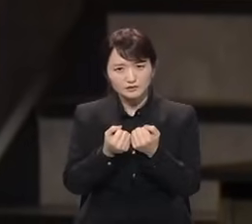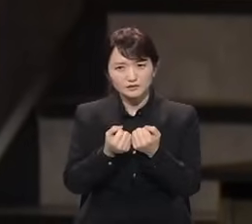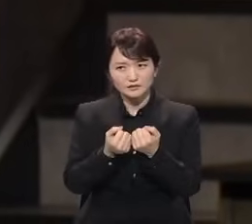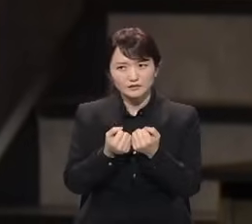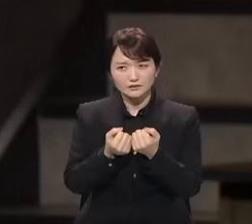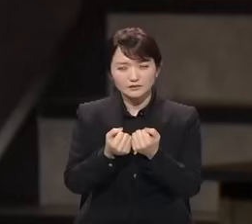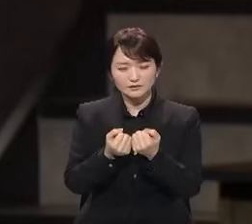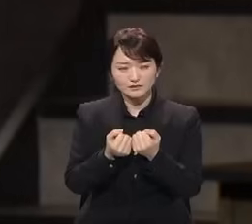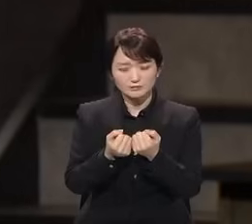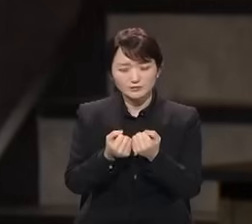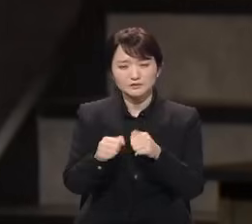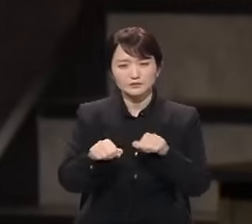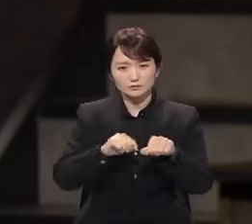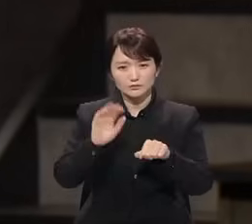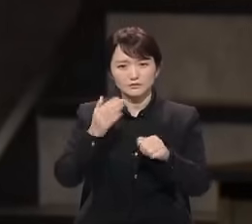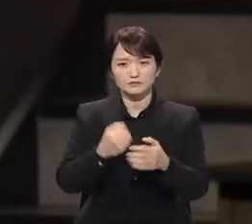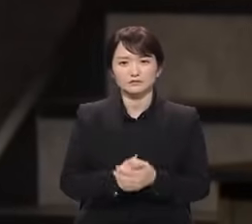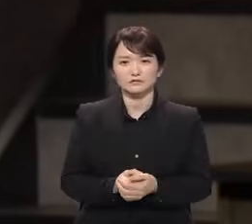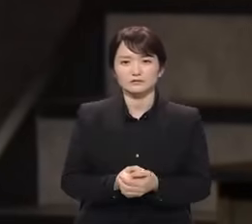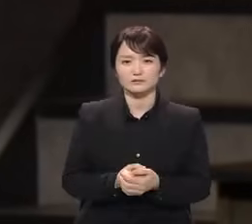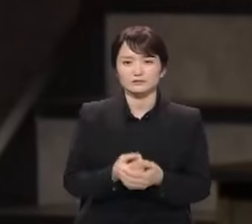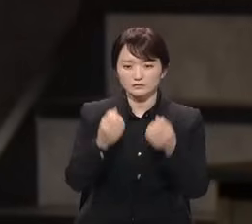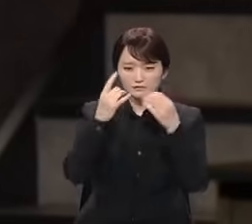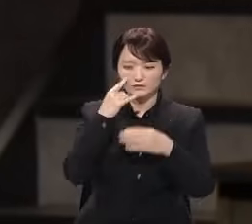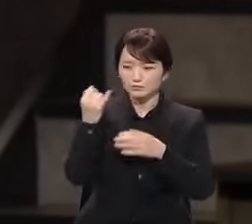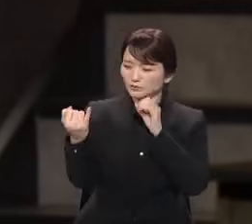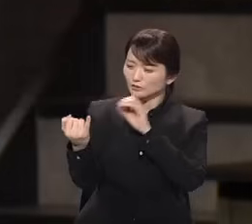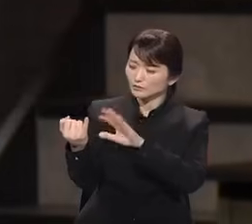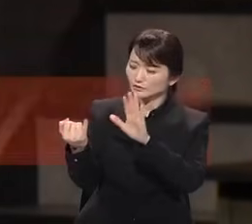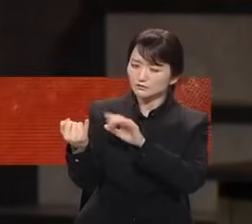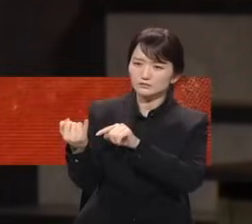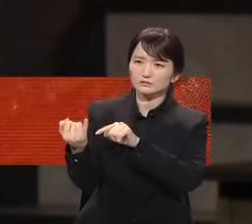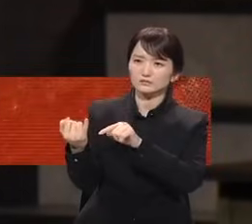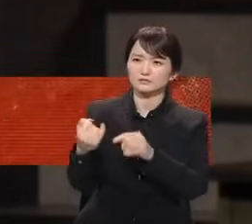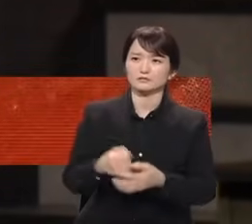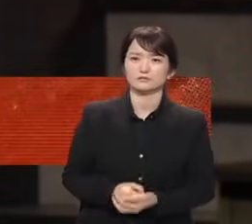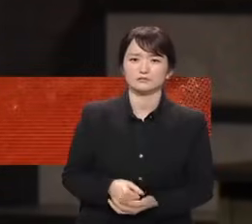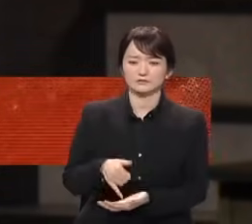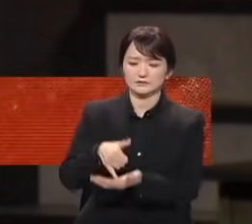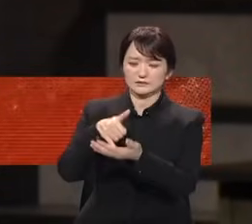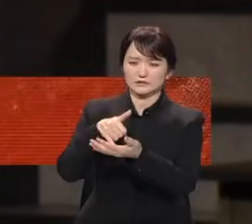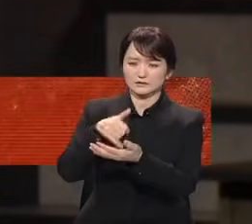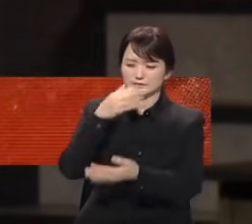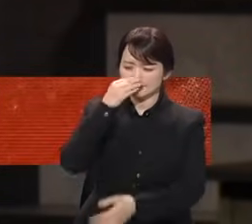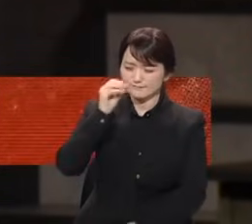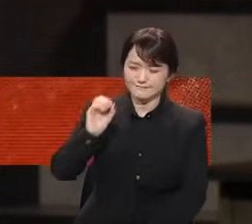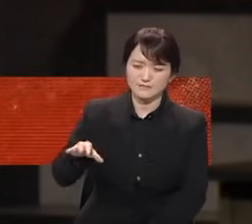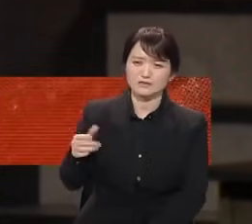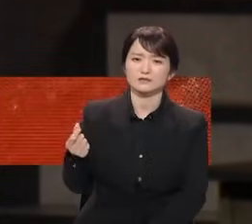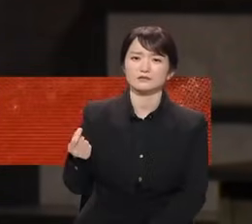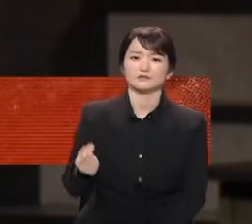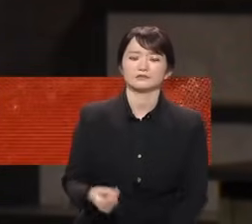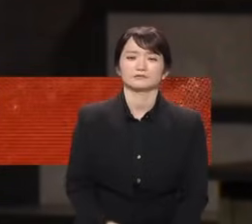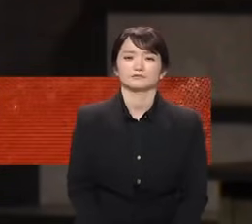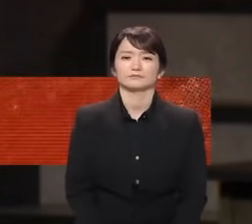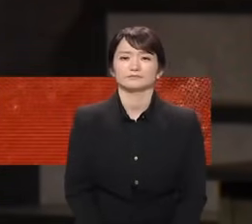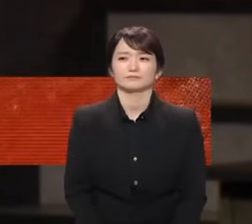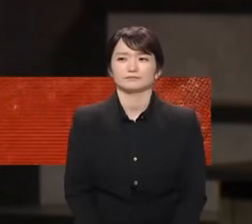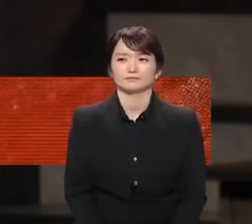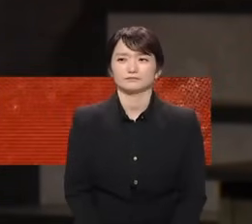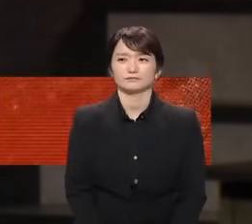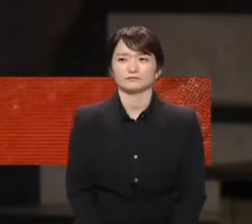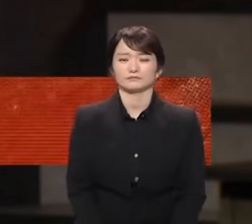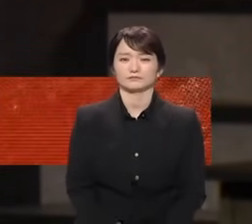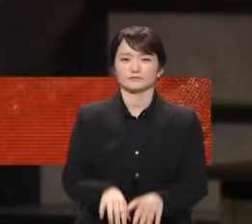일이 일어나죠. 근데 이렇게 얘기도 하지 않았다. 이거는 정말 인격을 무시했다라고밖에 할 수가 없고요. 그래서 오늘